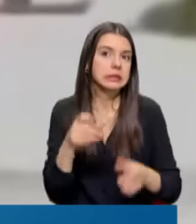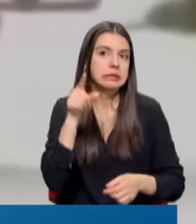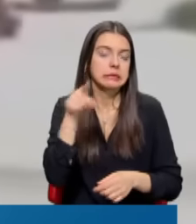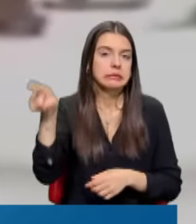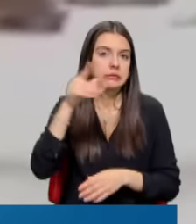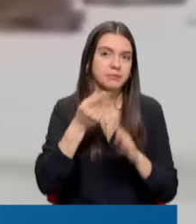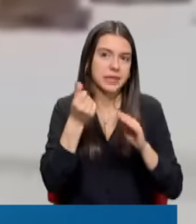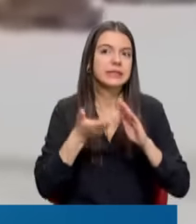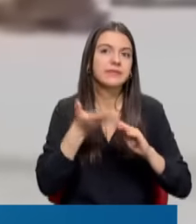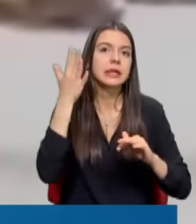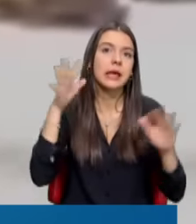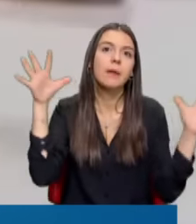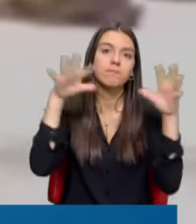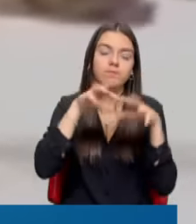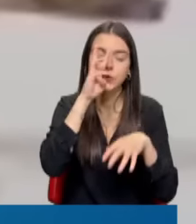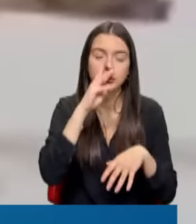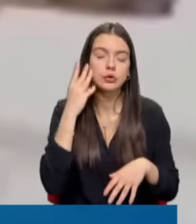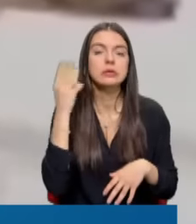üstündeydi.